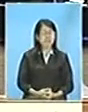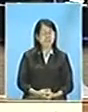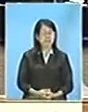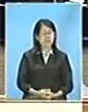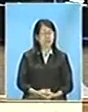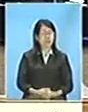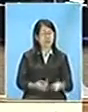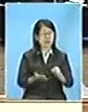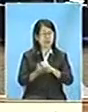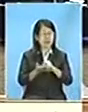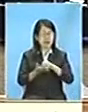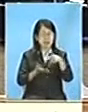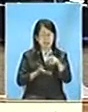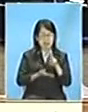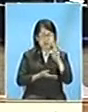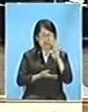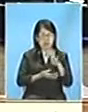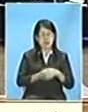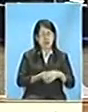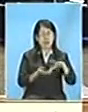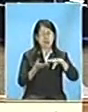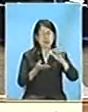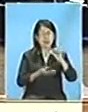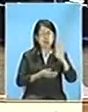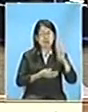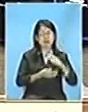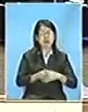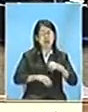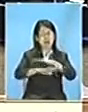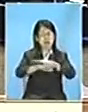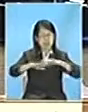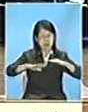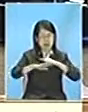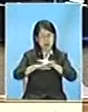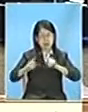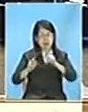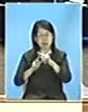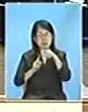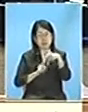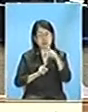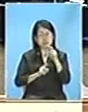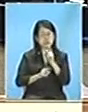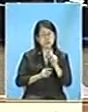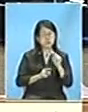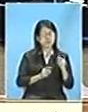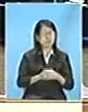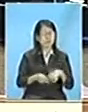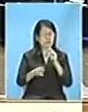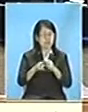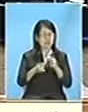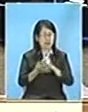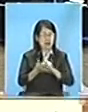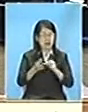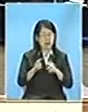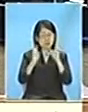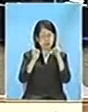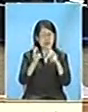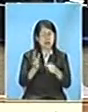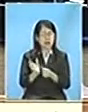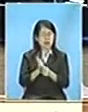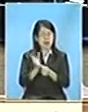ร่างพระราชบัญญัติสถาบันการพลศึกษาฉบับที่พ.ศ.ชื่อร่างพระราชบัญญัติไม่มีการแก้